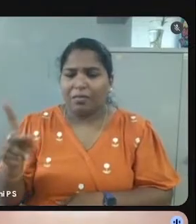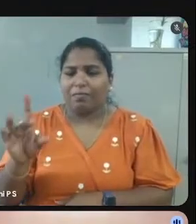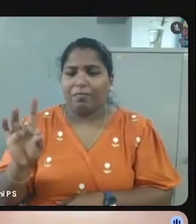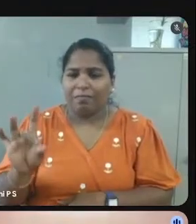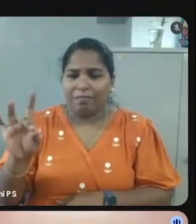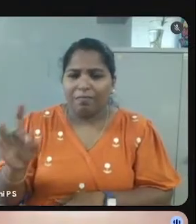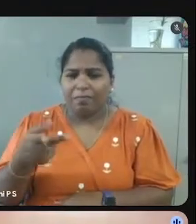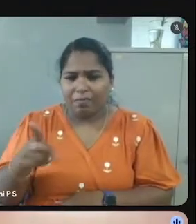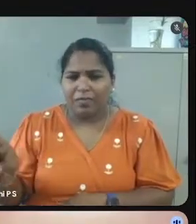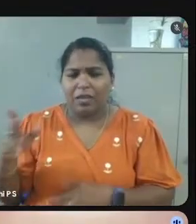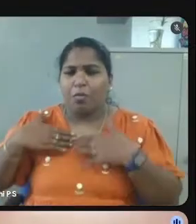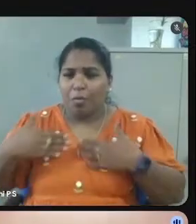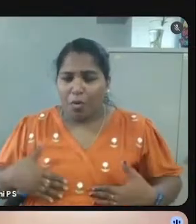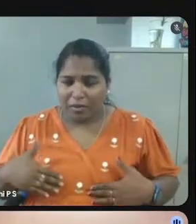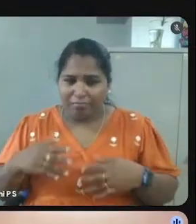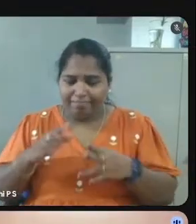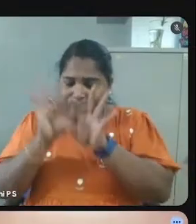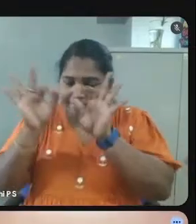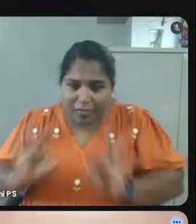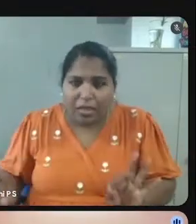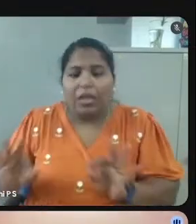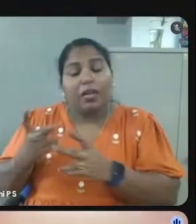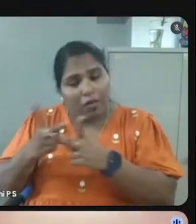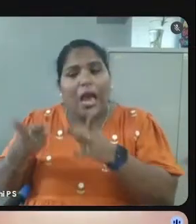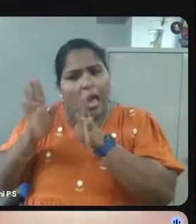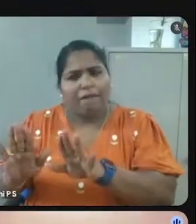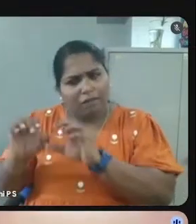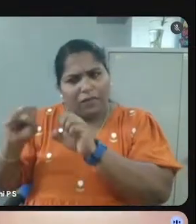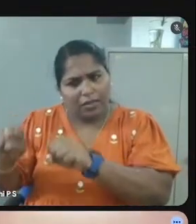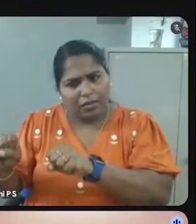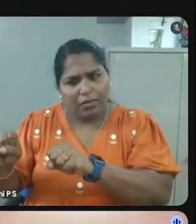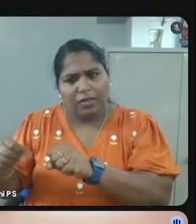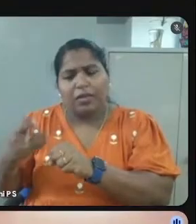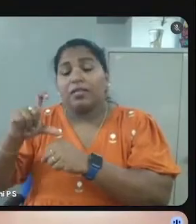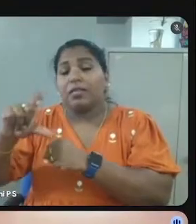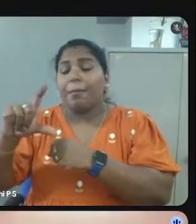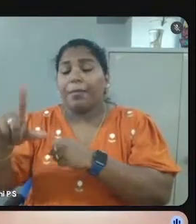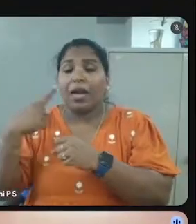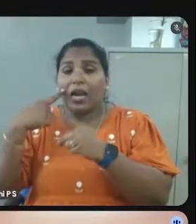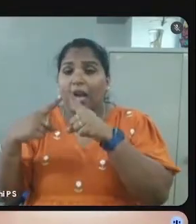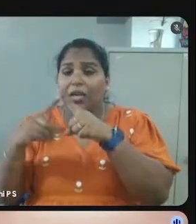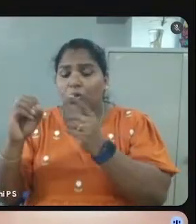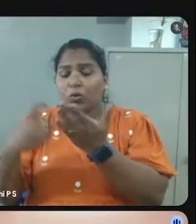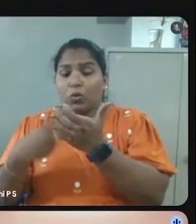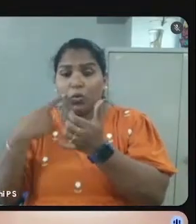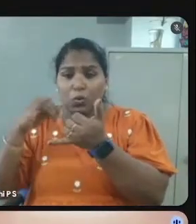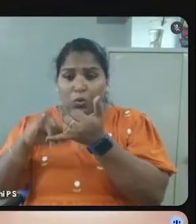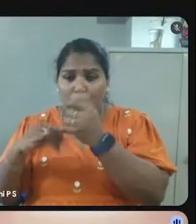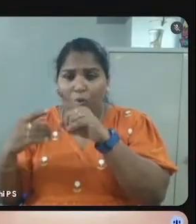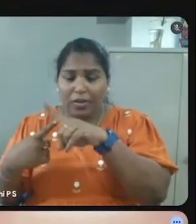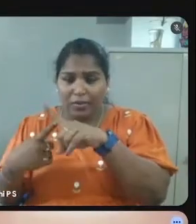അവർ പ്രിപ്പറേഷൻ ഉണ്ടാവില്ല, സെക്ഷൽ പ്രിപ്പറേഷൻ ചെയ്യാറുണ്ട് ഉണ്ടാവല്ലോ. പിന്നെ ക്ലൈറ്റോറിയസ് അവർ എന്ത് മാസ്റ്റർബേഷൻ പെൺകുട്ടികൾ